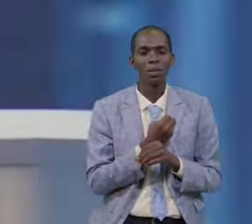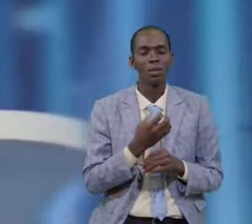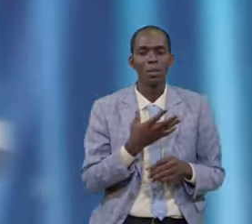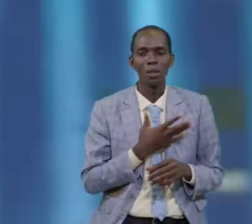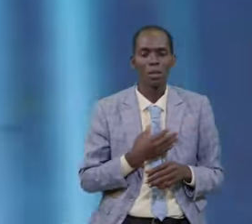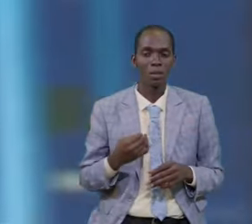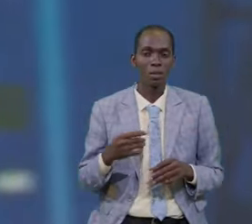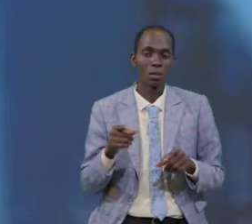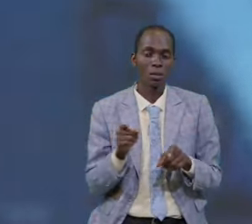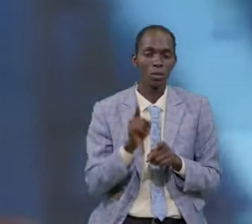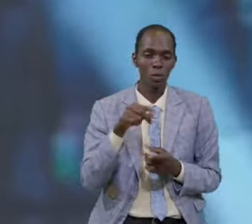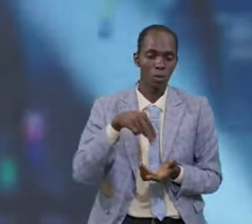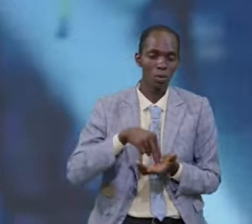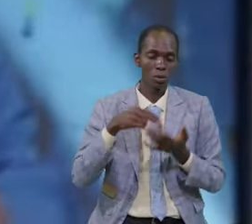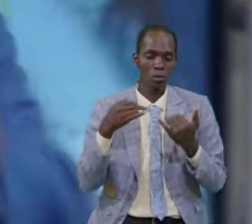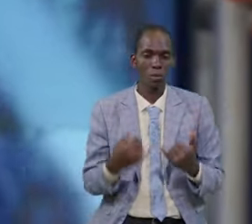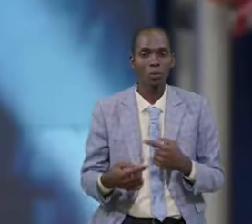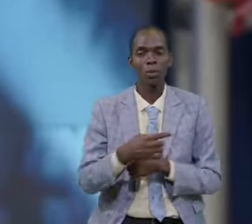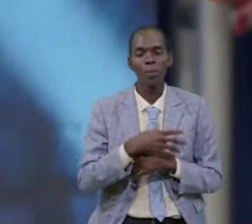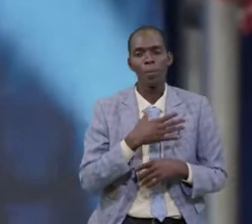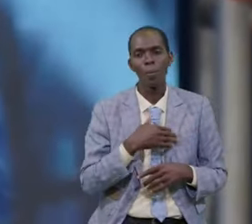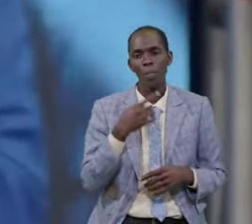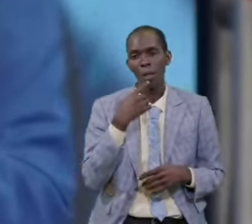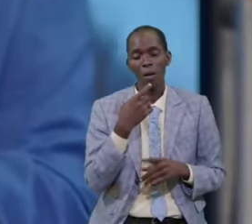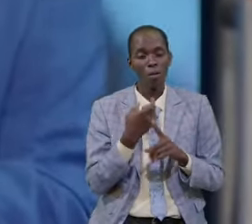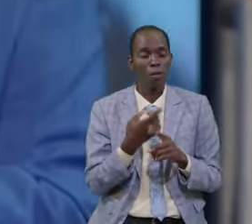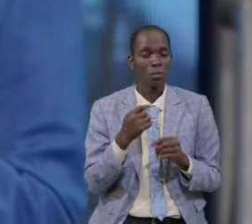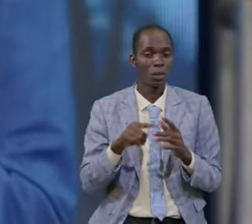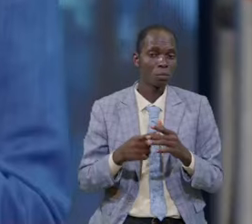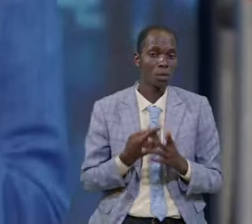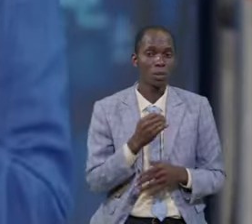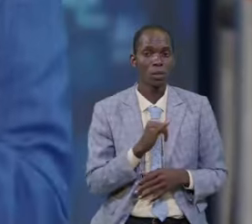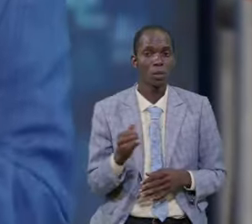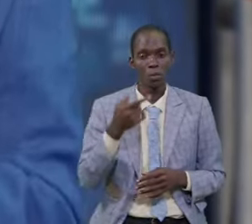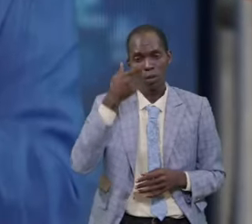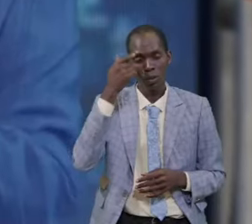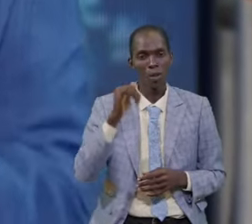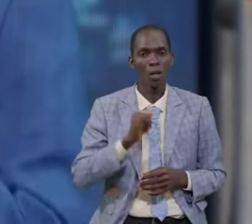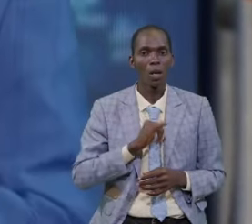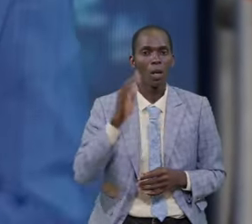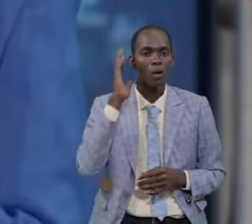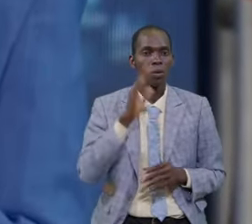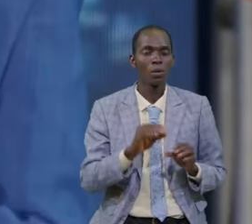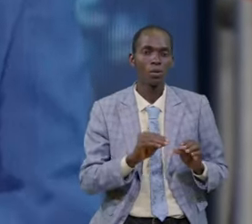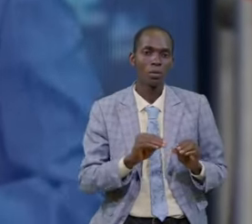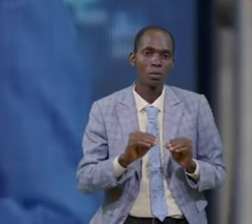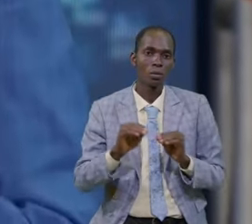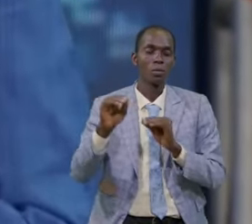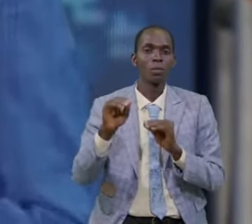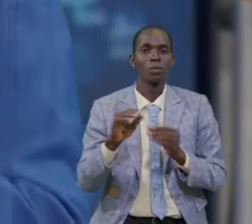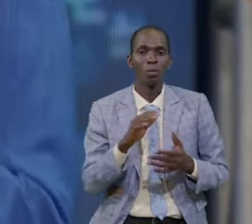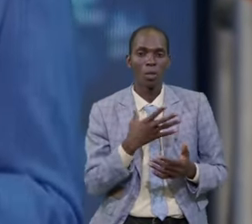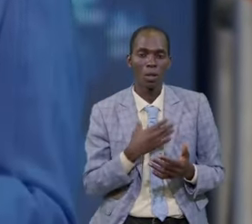lèves aujourd'hui, tu dis, je vais commencer parce que je dois avancer avec